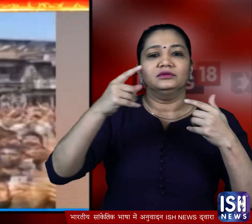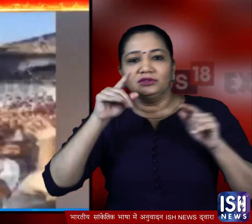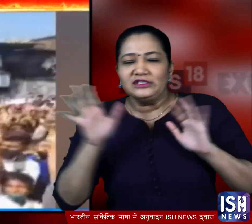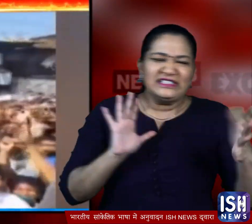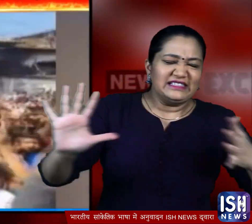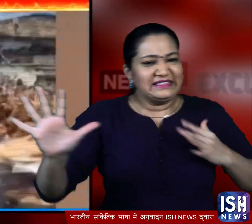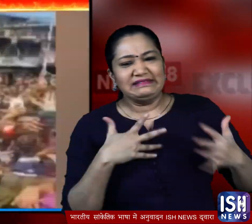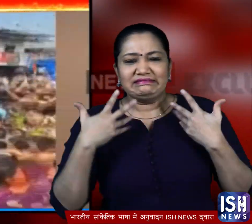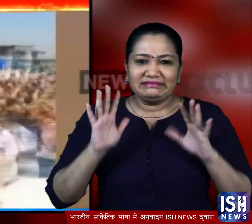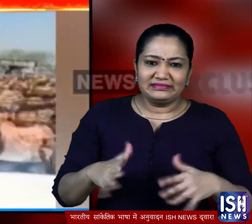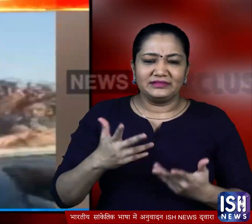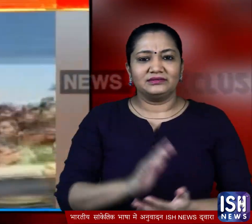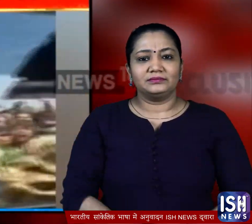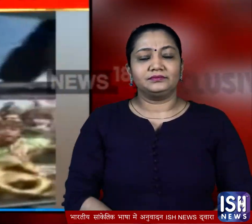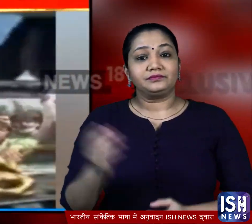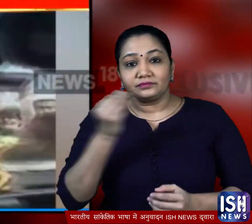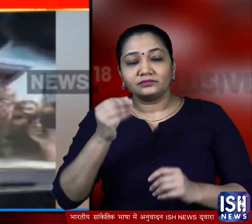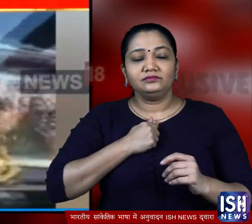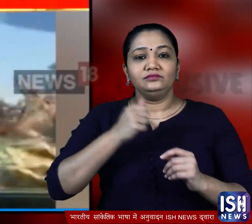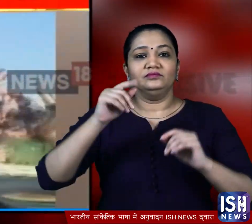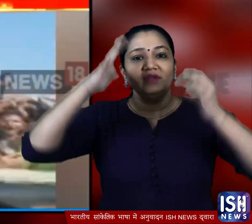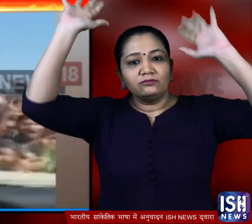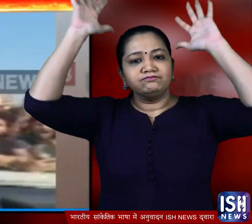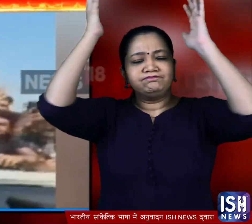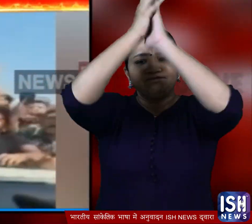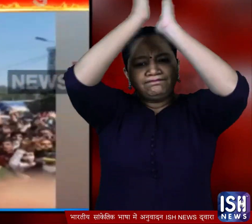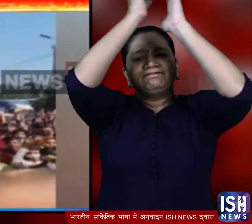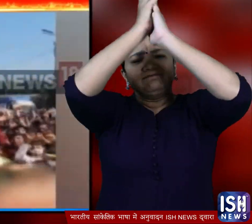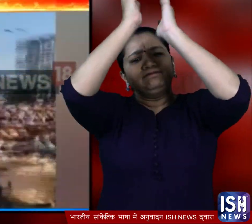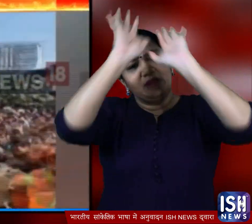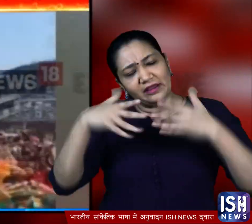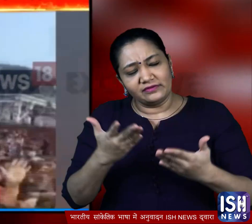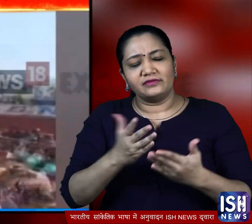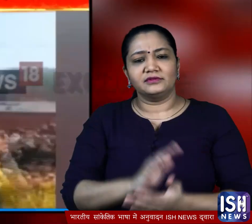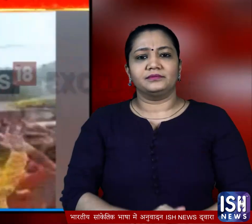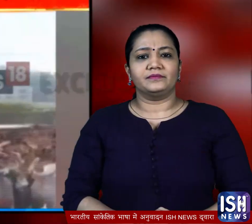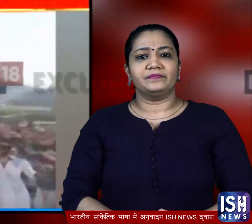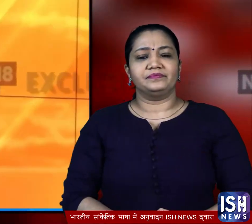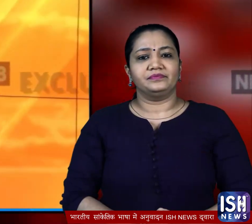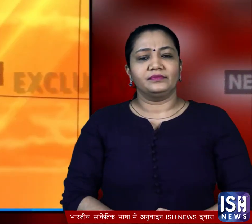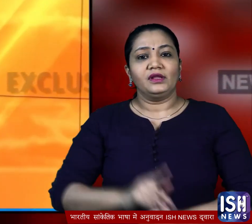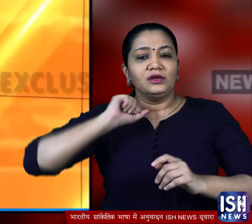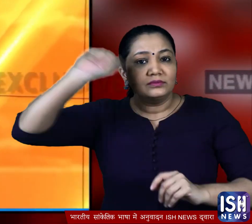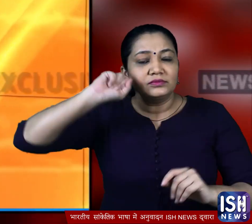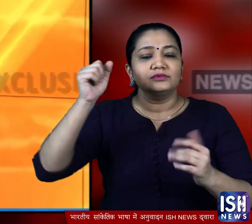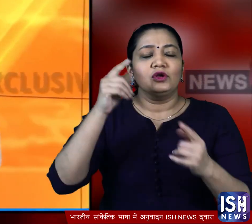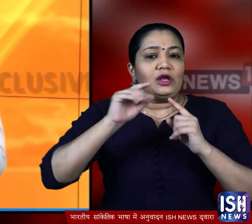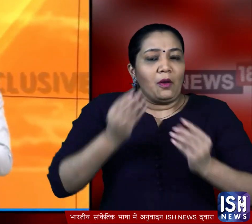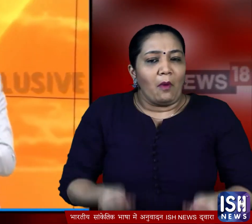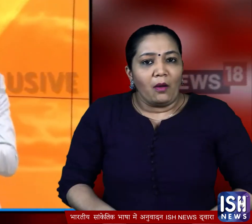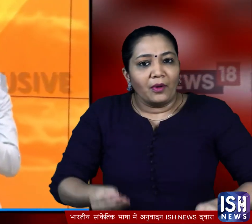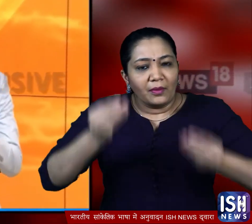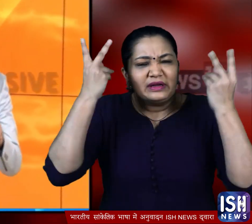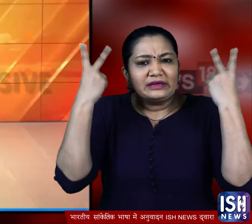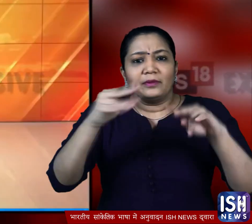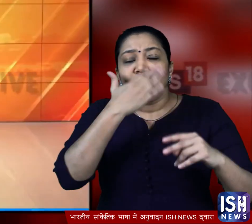एक दूसरे से धक्का मुक्की करते दिखाई दिए, जबकि कुछ तो अपने हाथों को हवा में उठाकर तालियां बजाते भी वीडियो में नजर आए। लेकिन यह प्रदर्शन उस वक्त उग्र हो